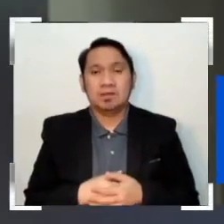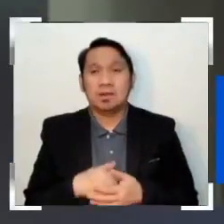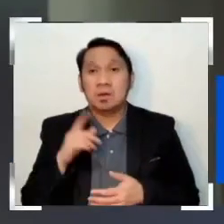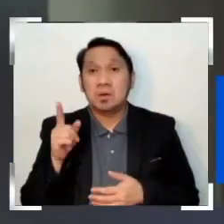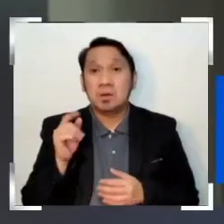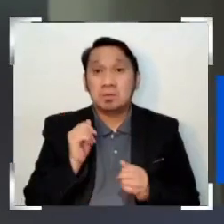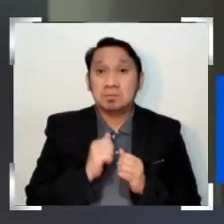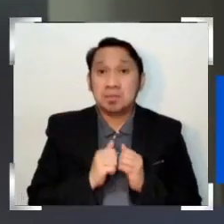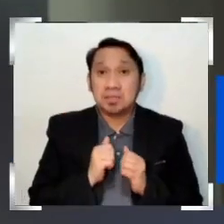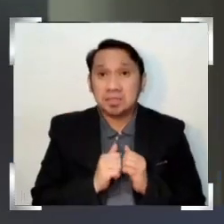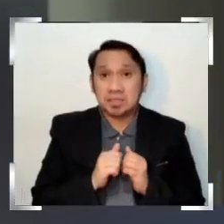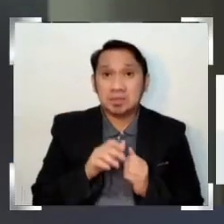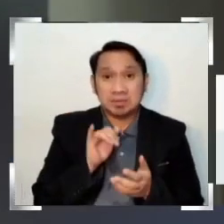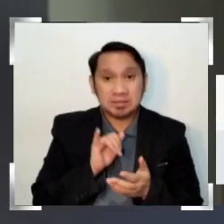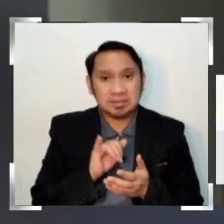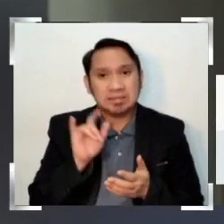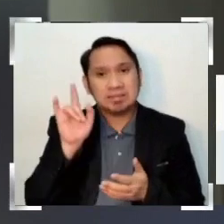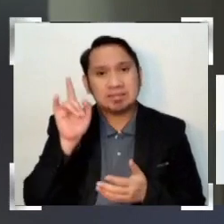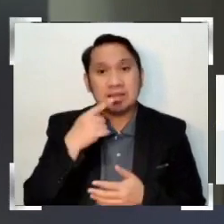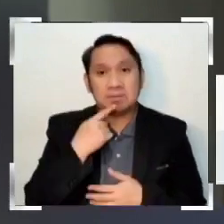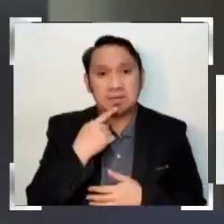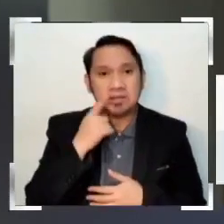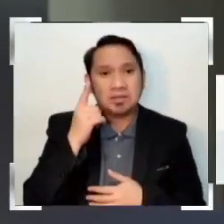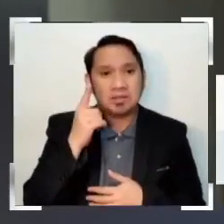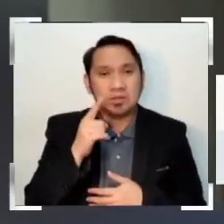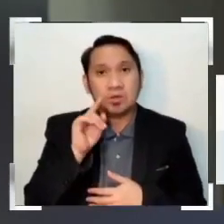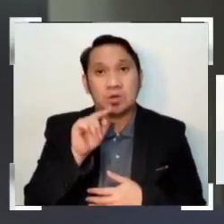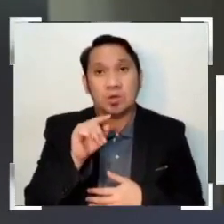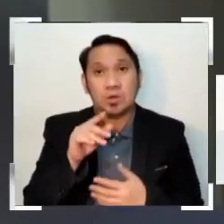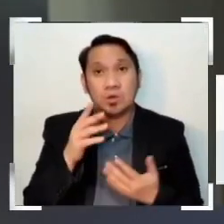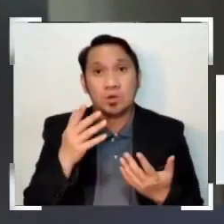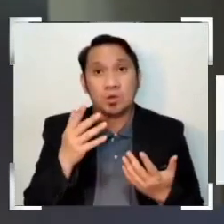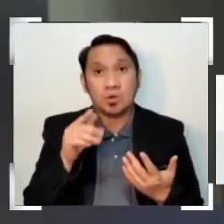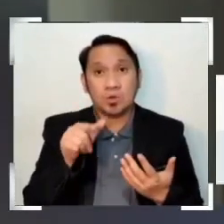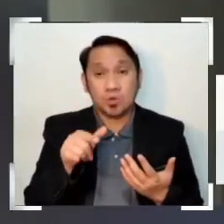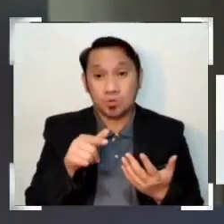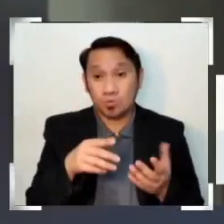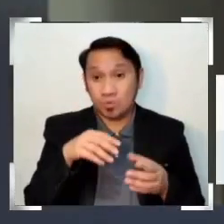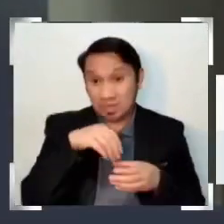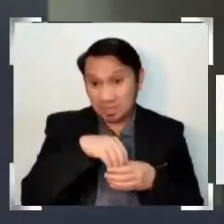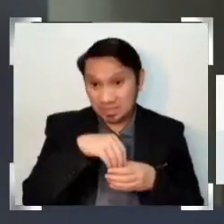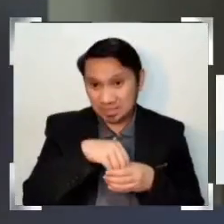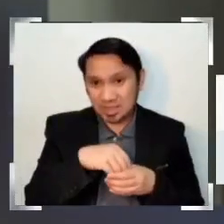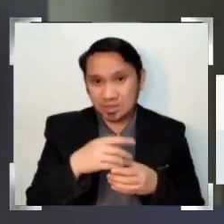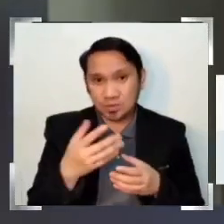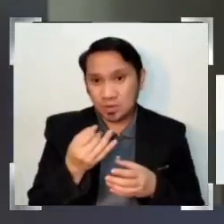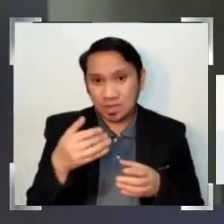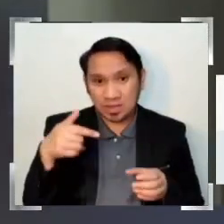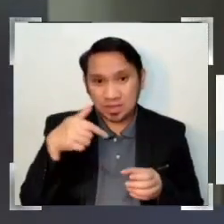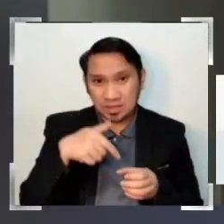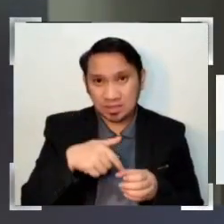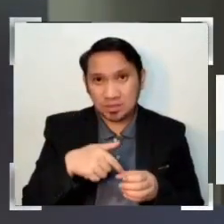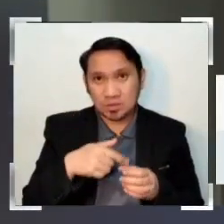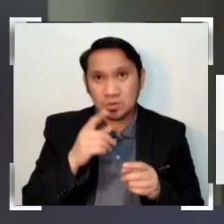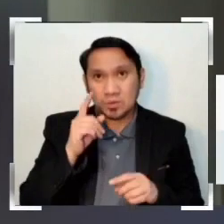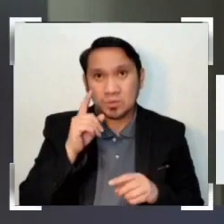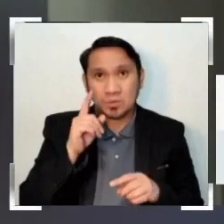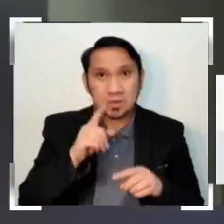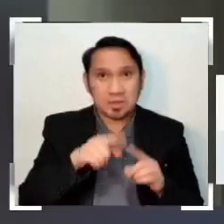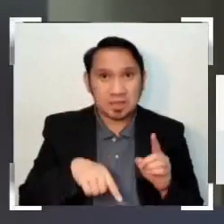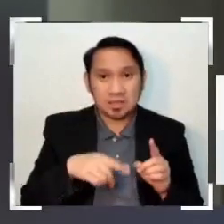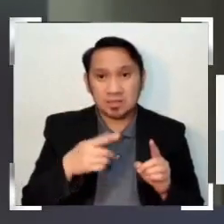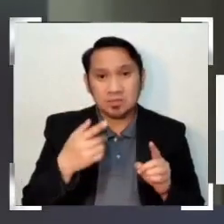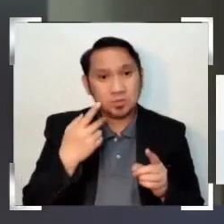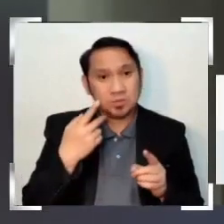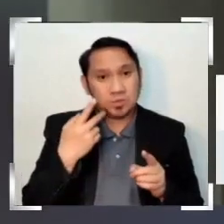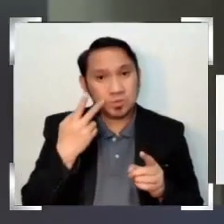sinasabi namin, no? Yung pangkonsumo ng barko. No? Wala na, wala makita na yung nag-survey, no? As